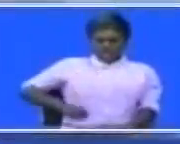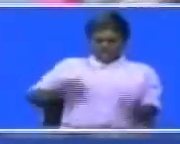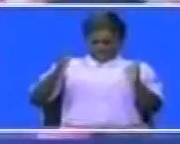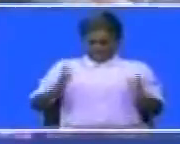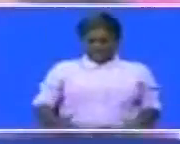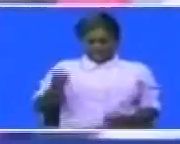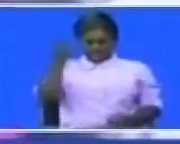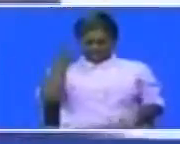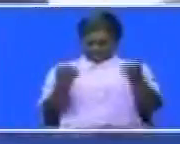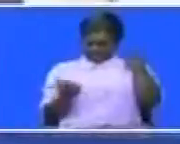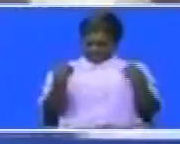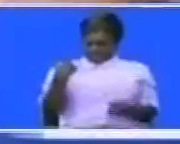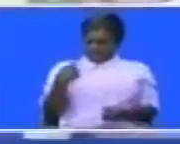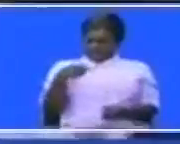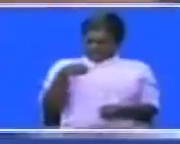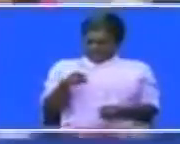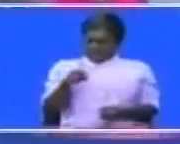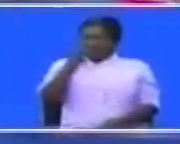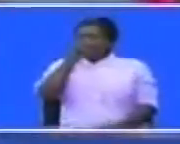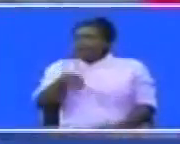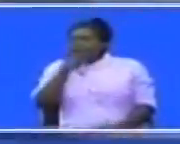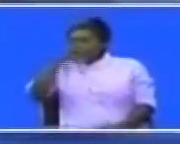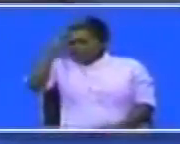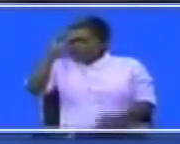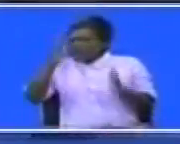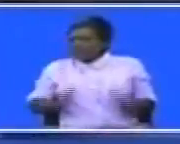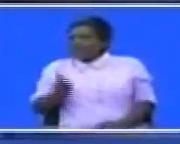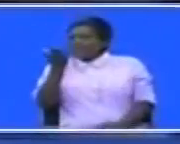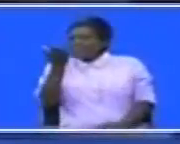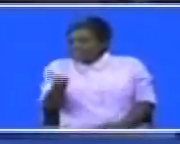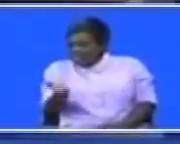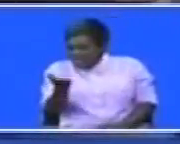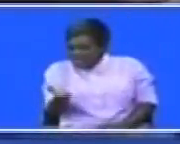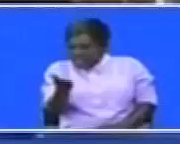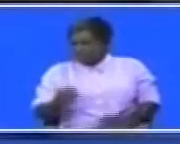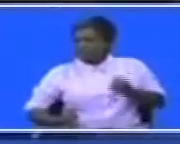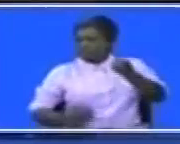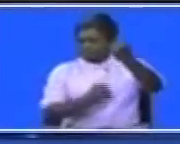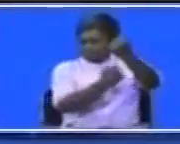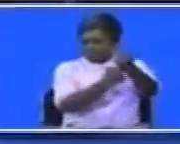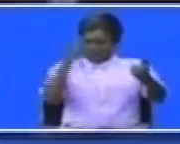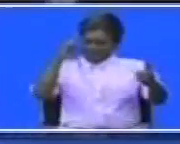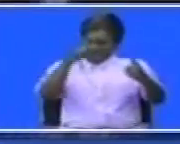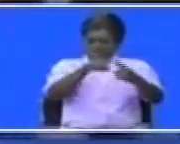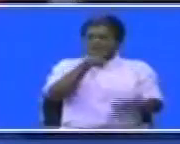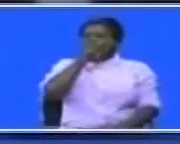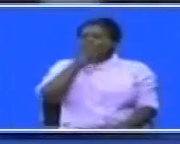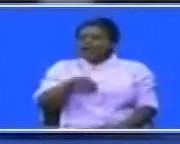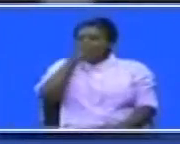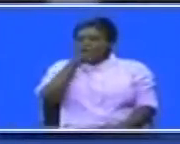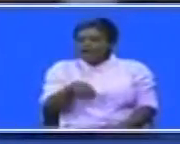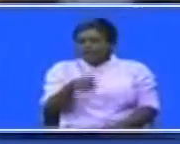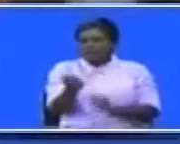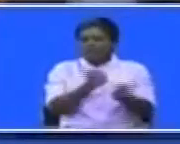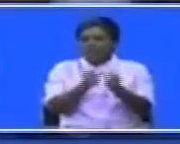Kericho. Japokuwa ilikuwa hafla ya KANU, gavana Isaac Ruto alifika hapa kuunga mkono azma ya KANU kutoa na jasho